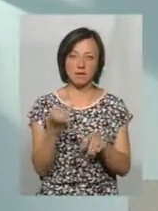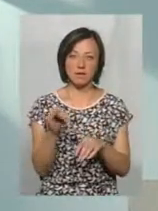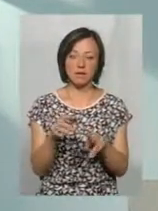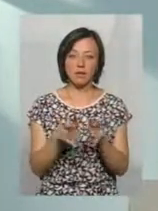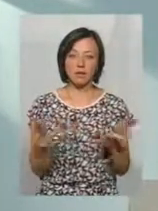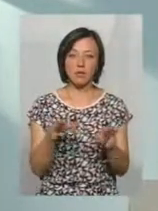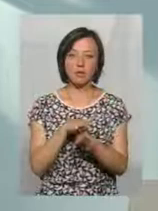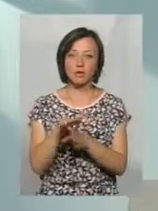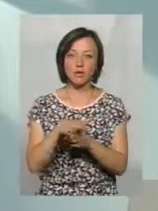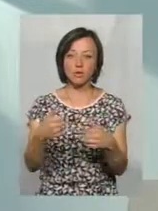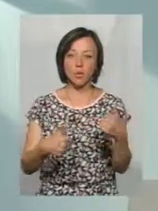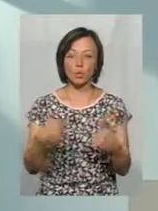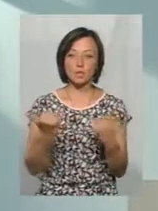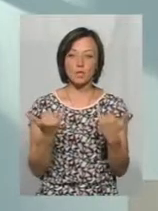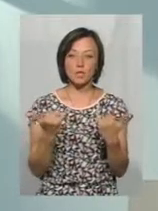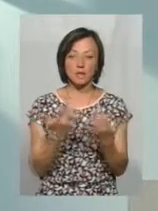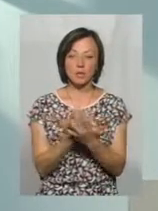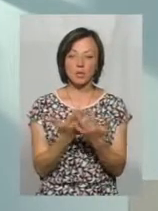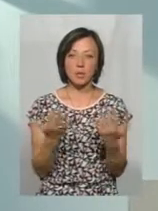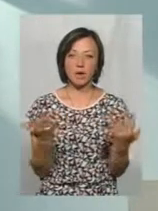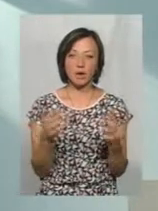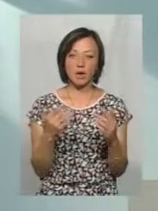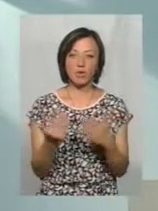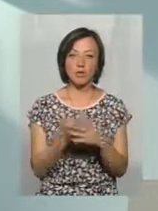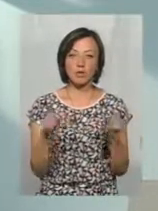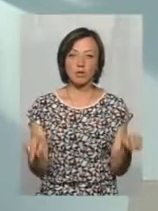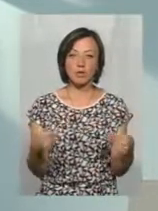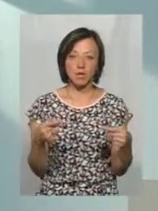Так само відбуваються конкурси зараз різноманітні, новостворені